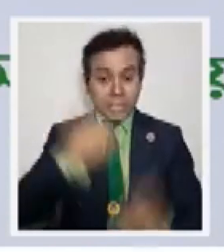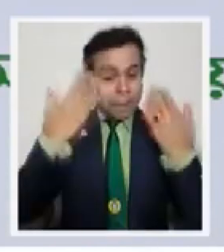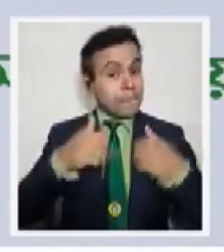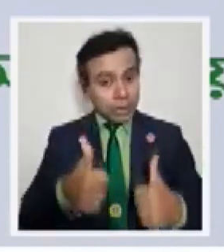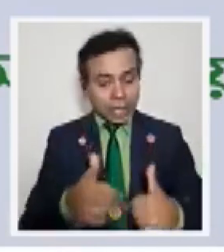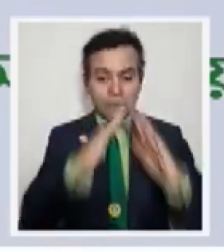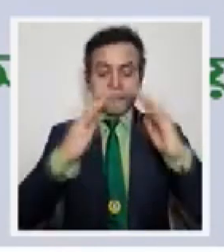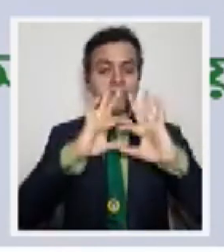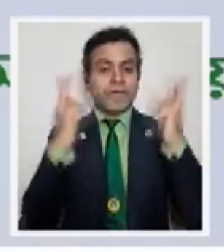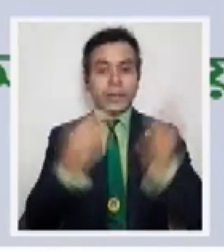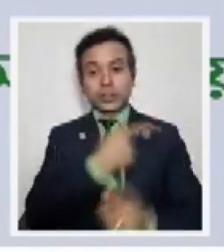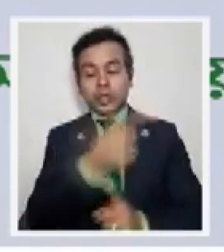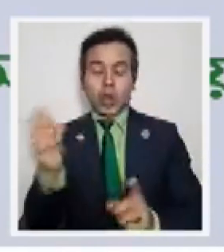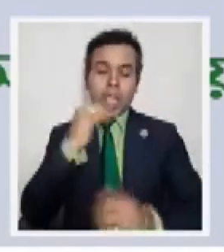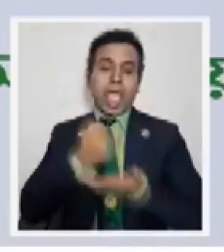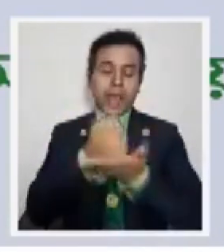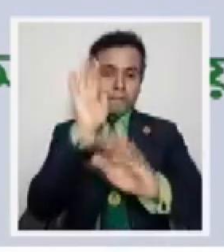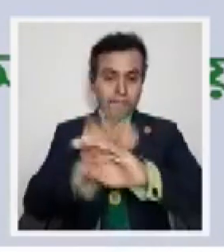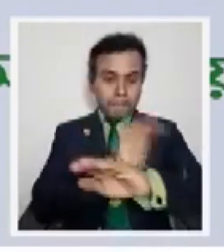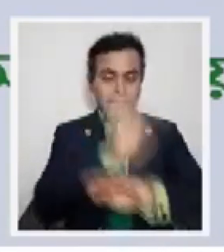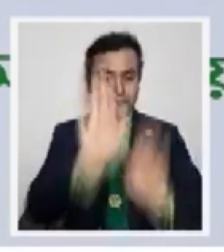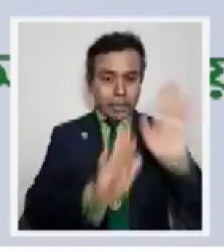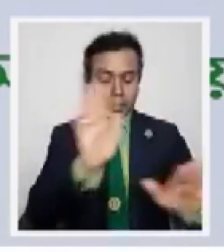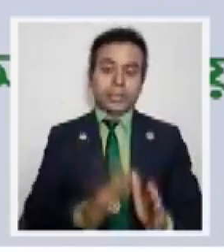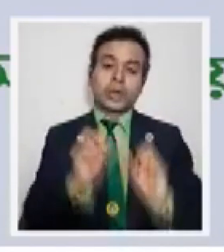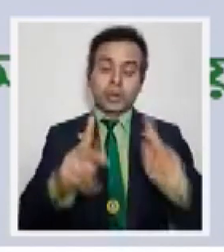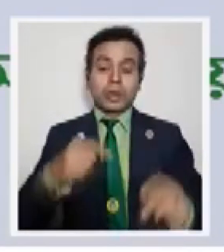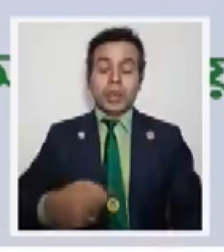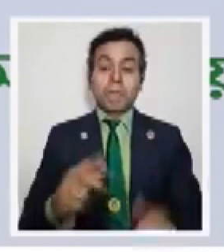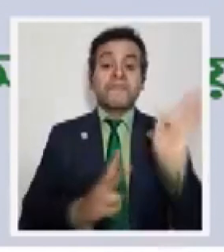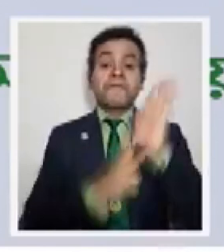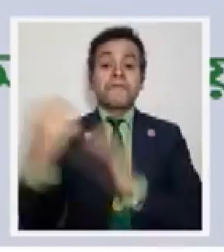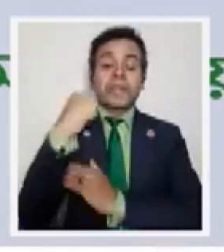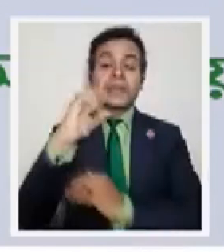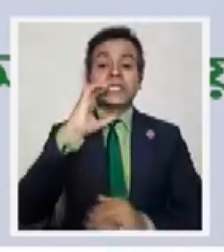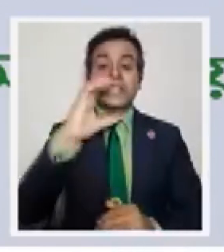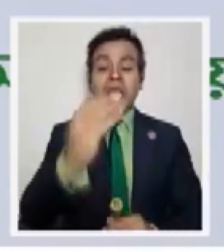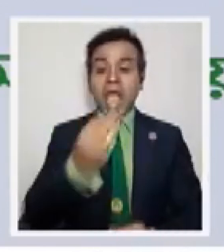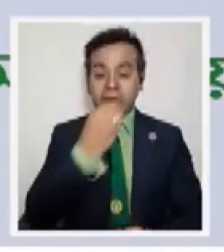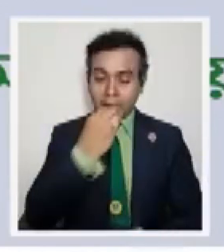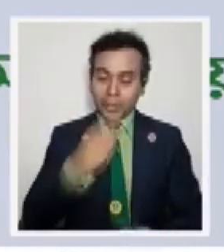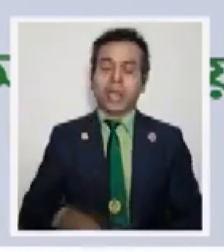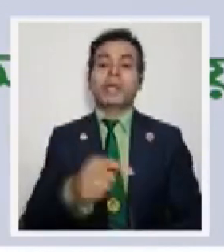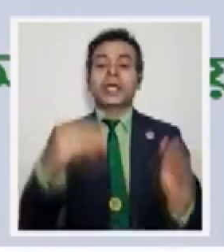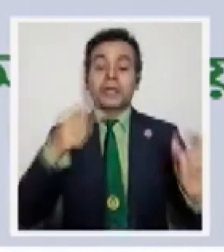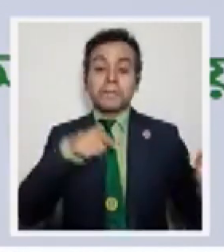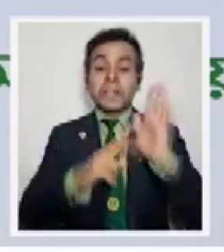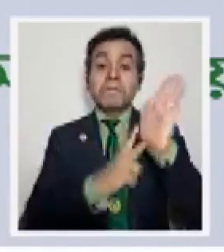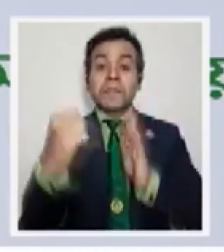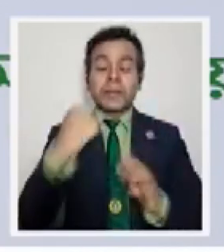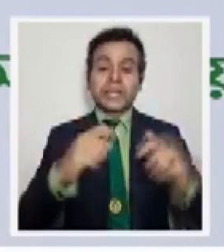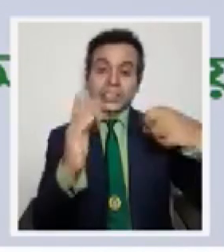পারবো। নিজেদের সুরক্ষা নিজের কাছে, আপনার সুরক্ষা আপনার হাতে, নিজে সুরক্ষিত থাকুন, পরিবারের সকল সদস্যকে সুরক্ষিত